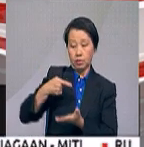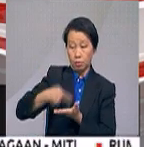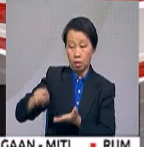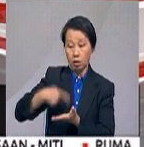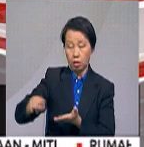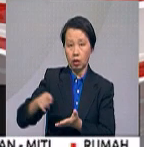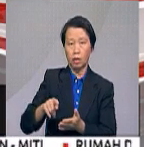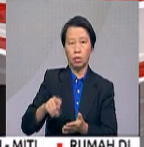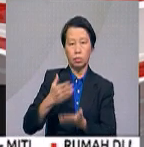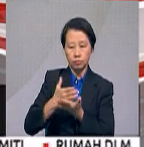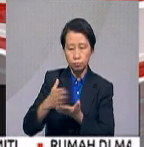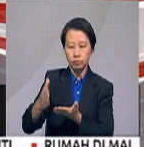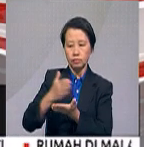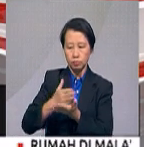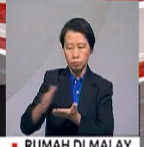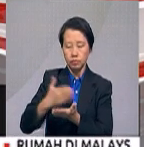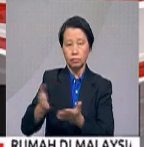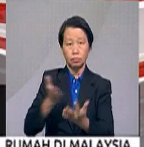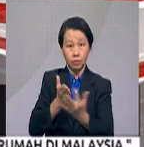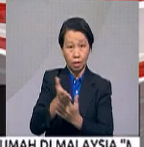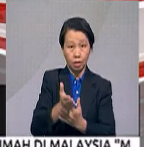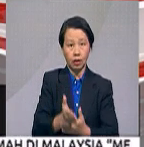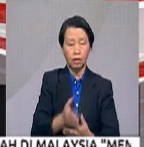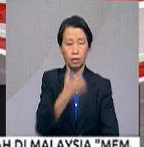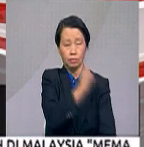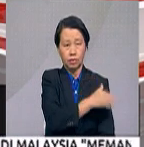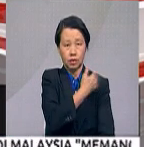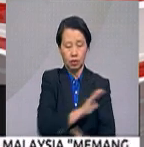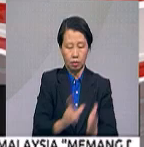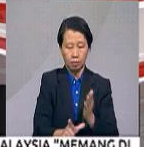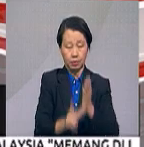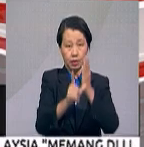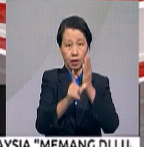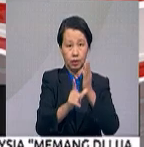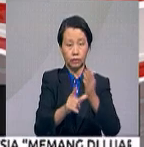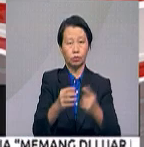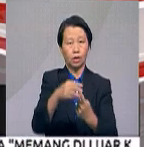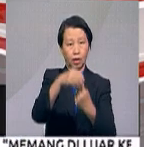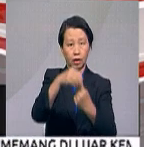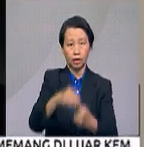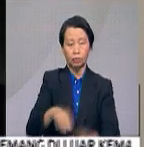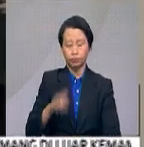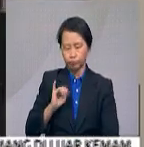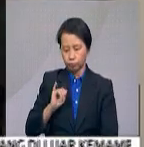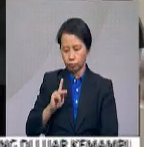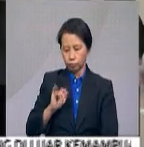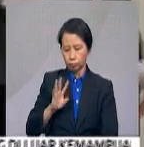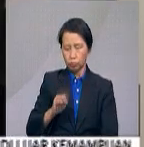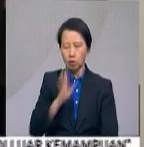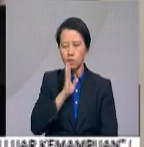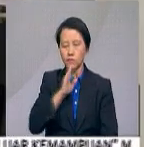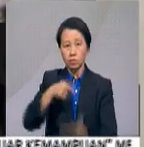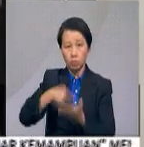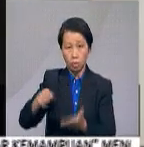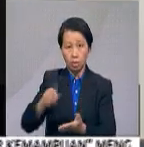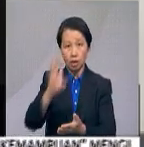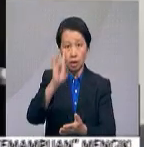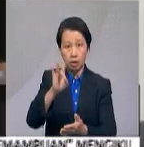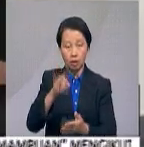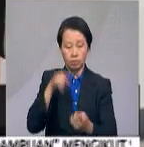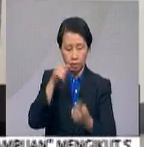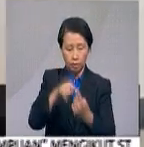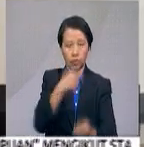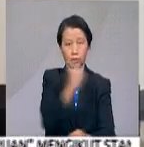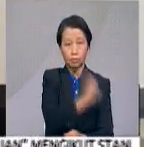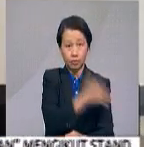secara ansuran melalui bekas pembantu khas tertuduh. Ikwan berkata dia membuat 8 pembayaran berasingan kepada